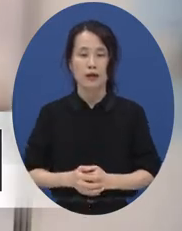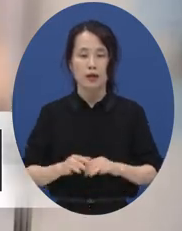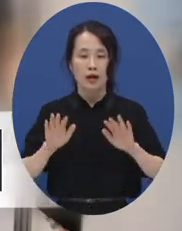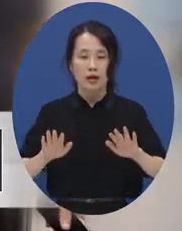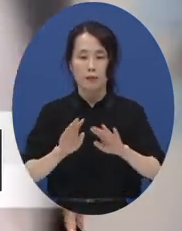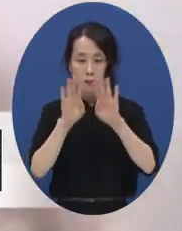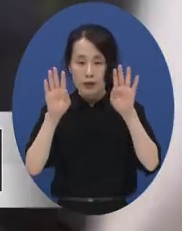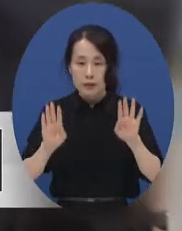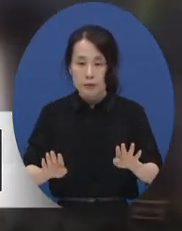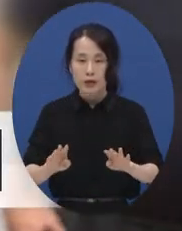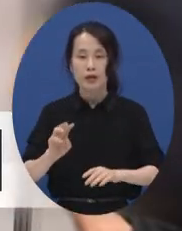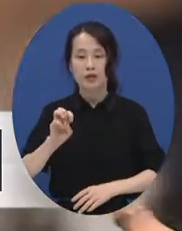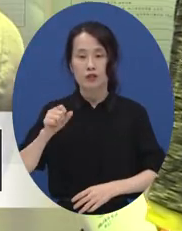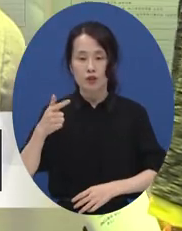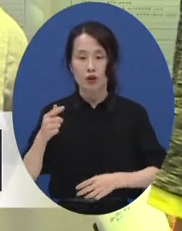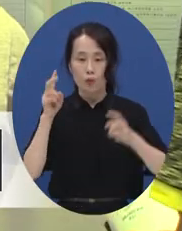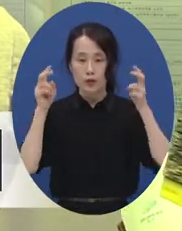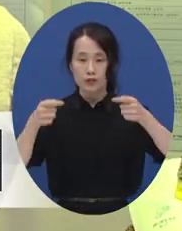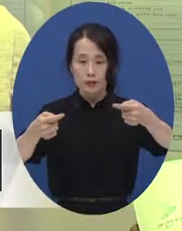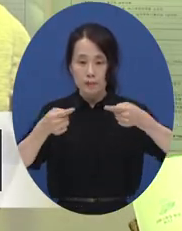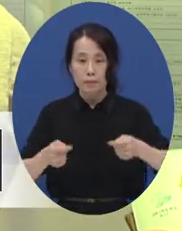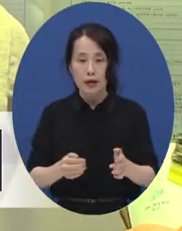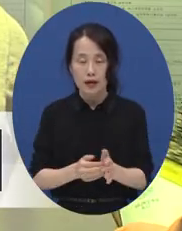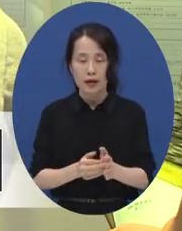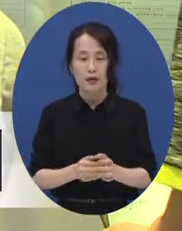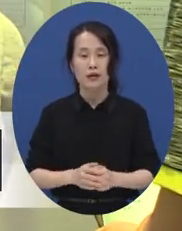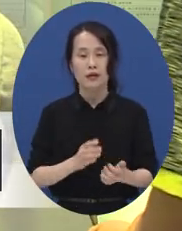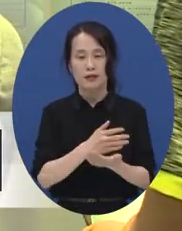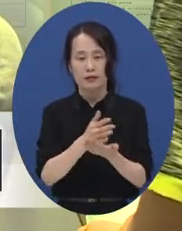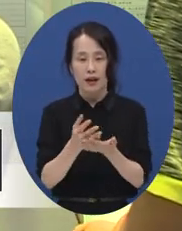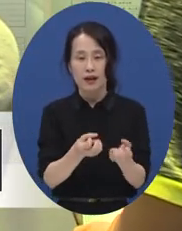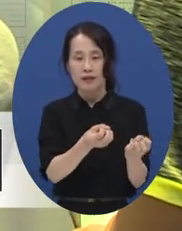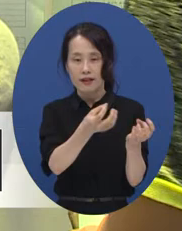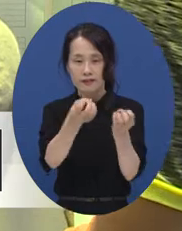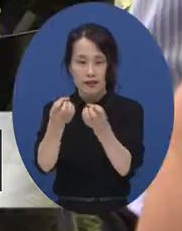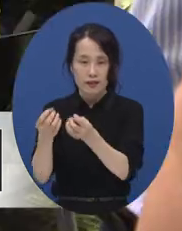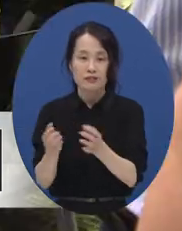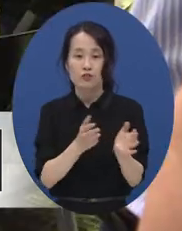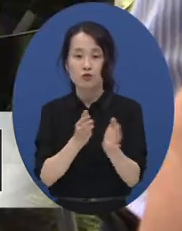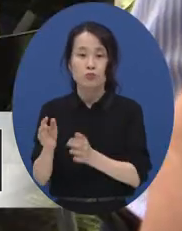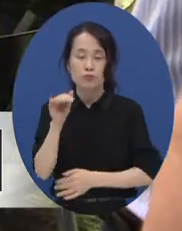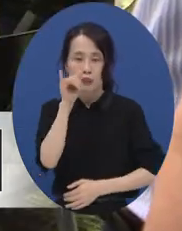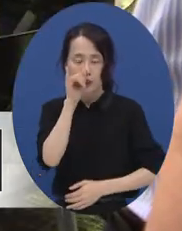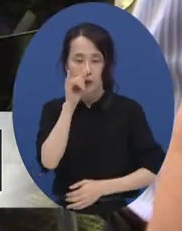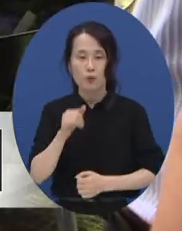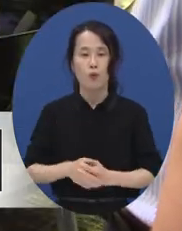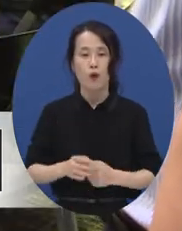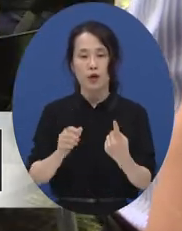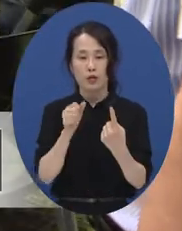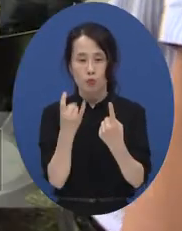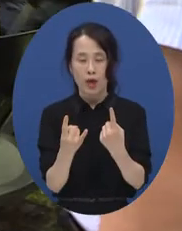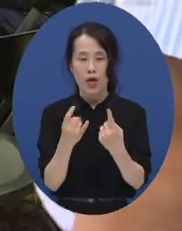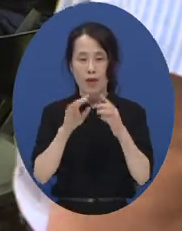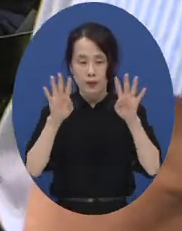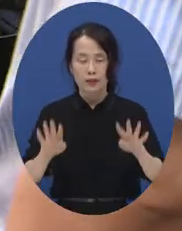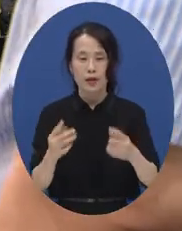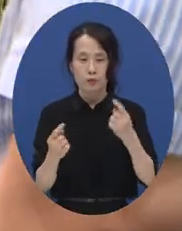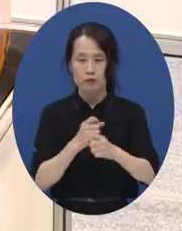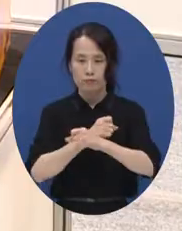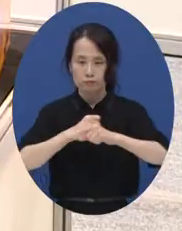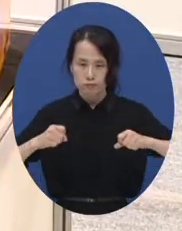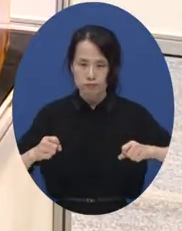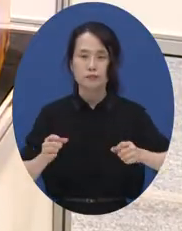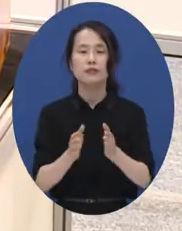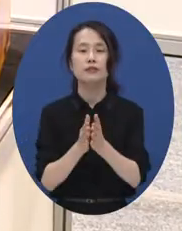이번 박람회에는 36개 업체가 참여하고 다양한 부대 행사를 진행하는 등 제1회 박람회보다 규모를